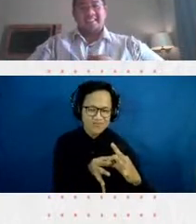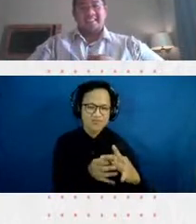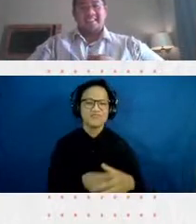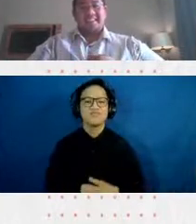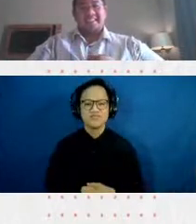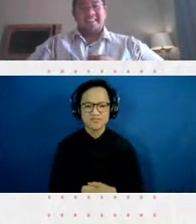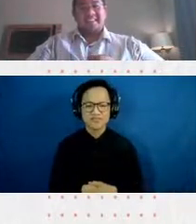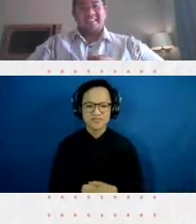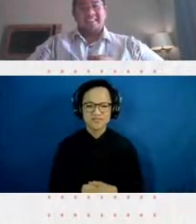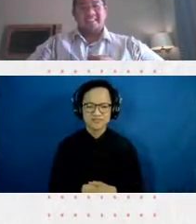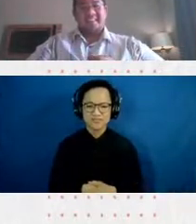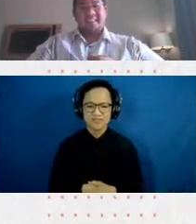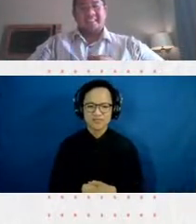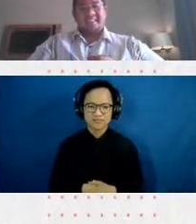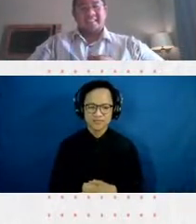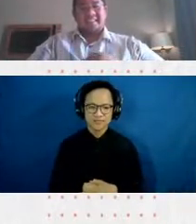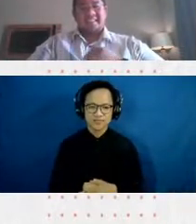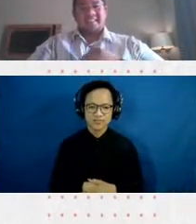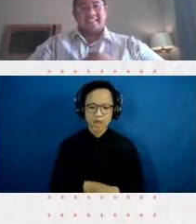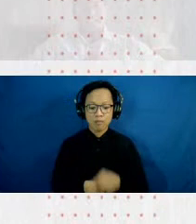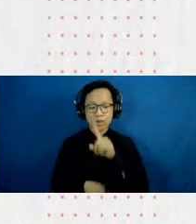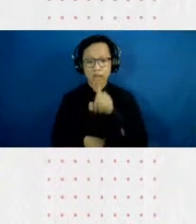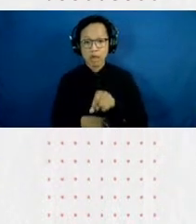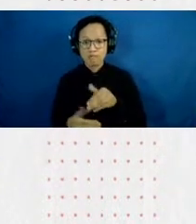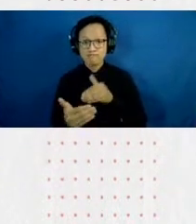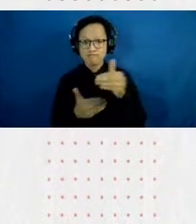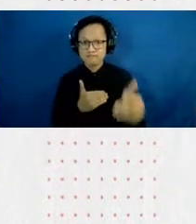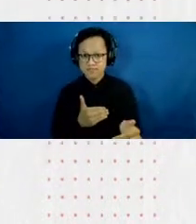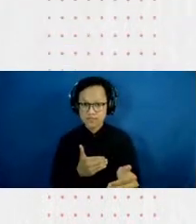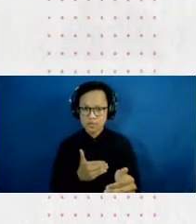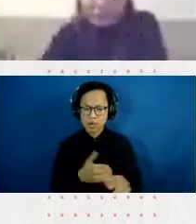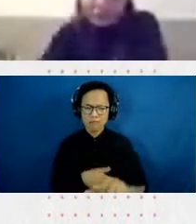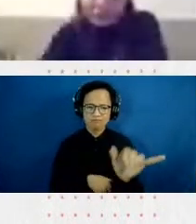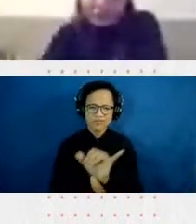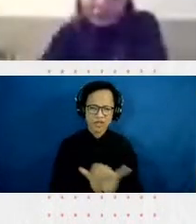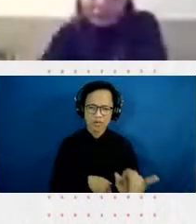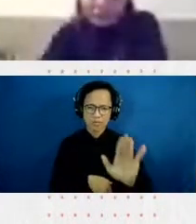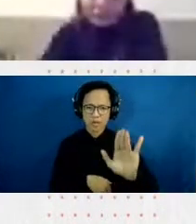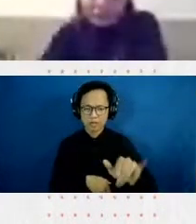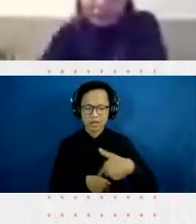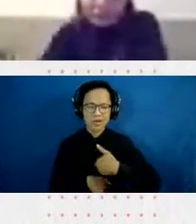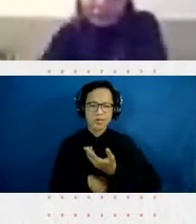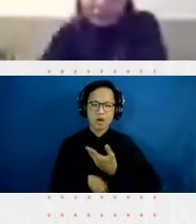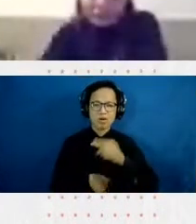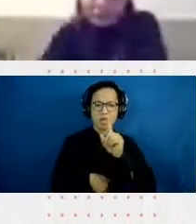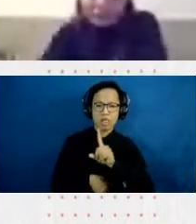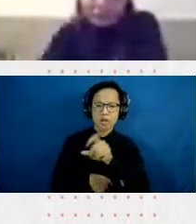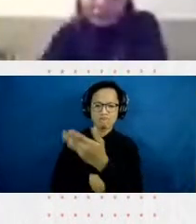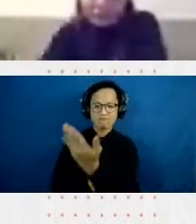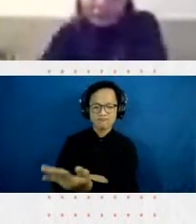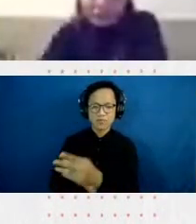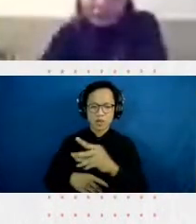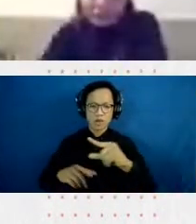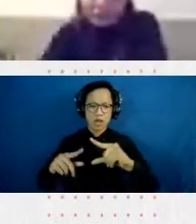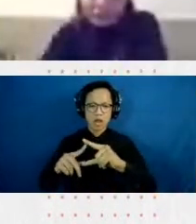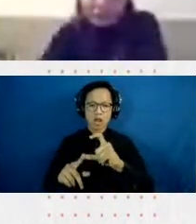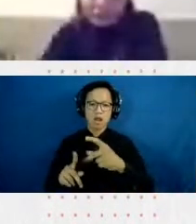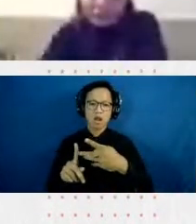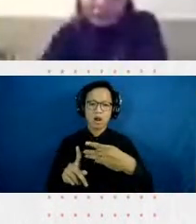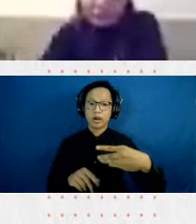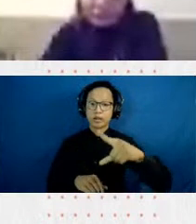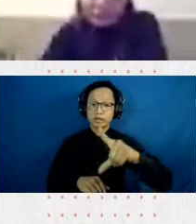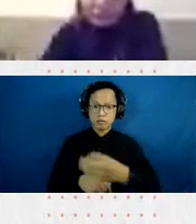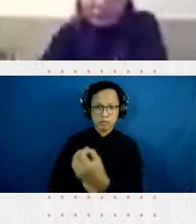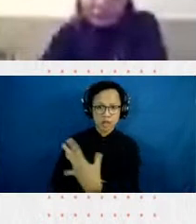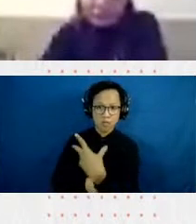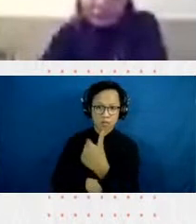gitu. Oke, nah pertanyaan berikutnya masih sama pertanyaannya, tapi aku mau tanyakan kepada Kak Rachel. Boleh langsung dijawab Kak Rachel?